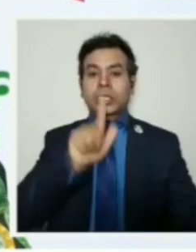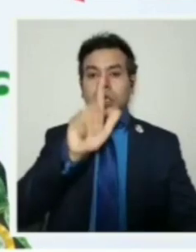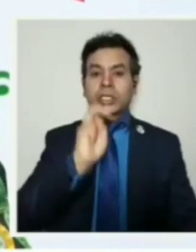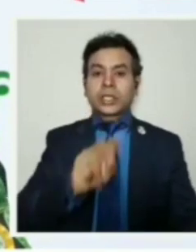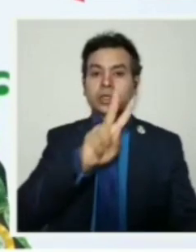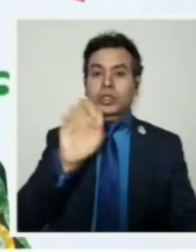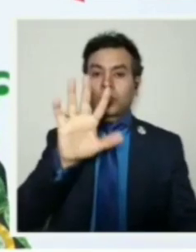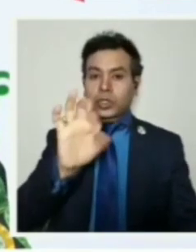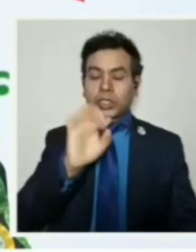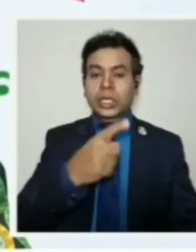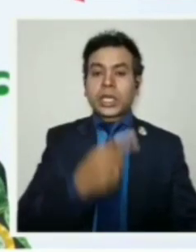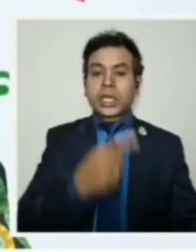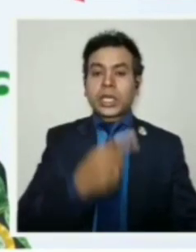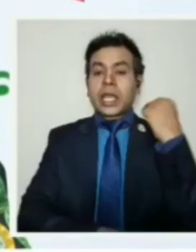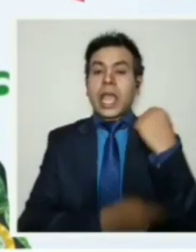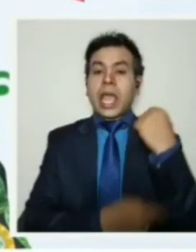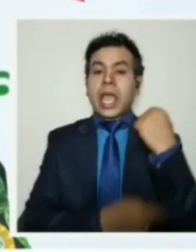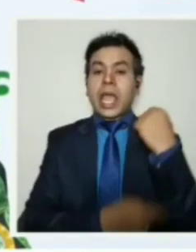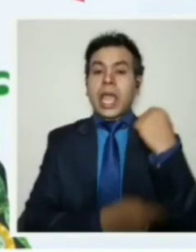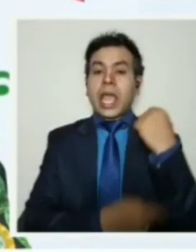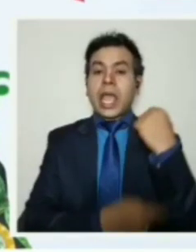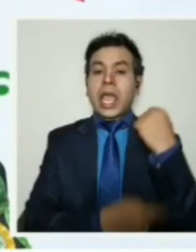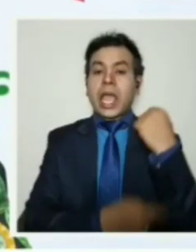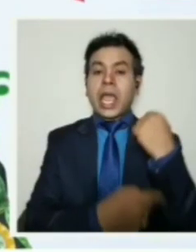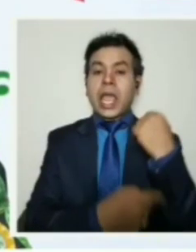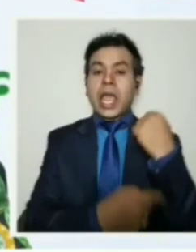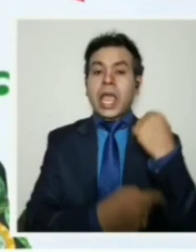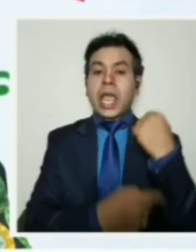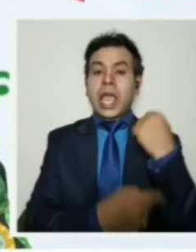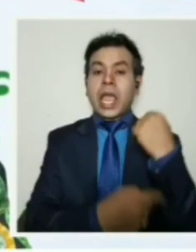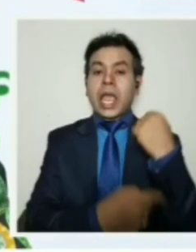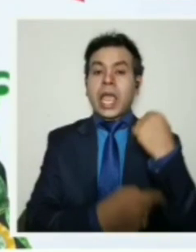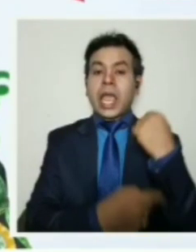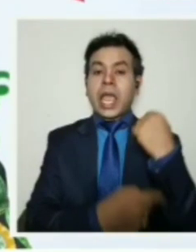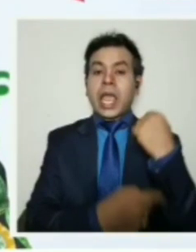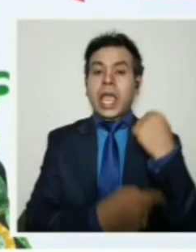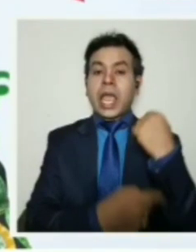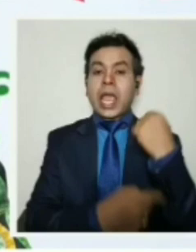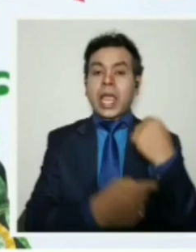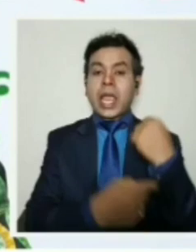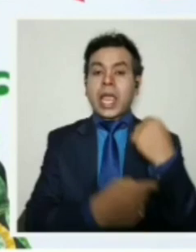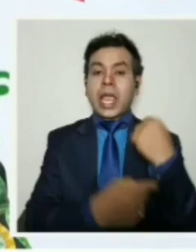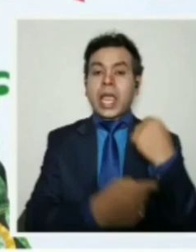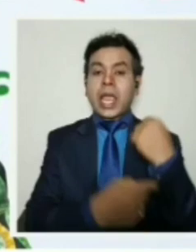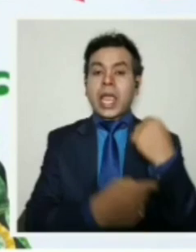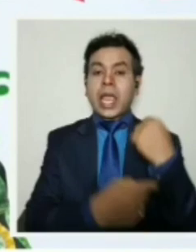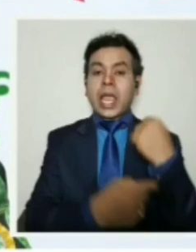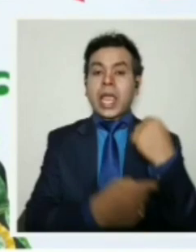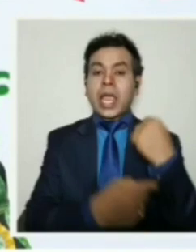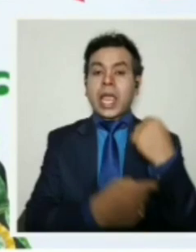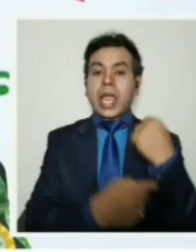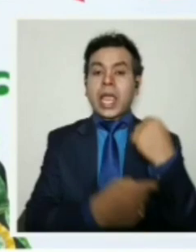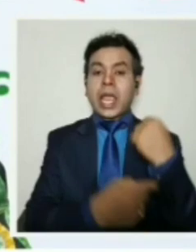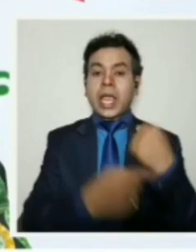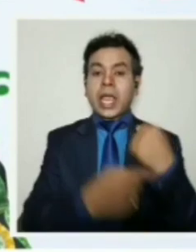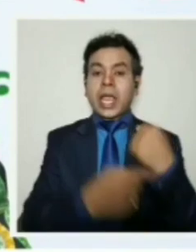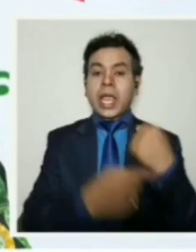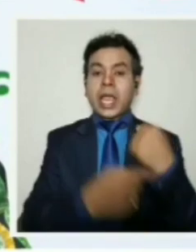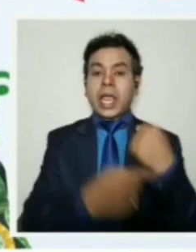24 ঘন্টায় কোয়ারেন্টাইন 1,975 জন, ছাড় পেয়েছেন 24 ঘন্টায় 2,576 জন। এ পর্যন্ত